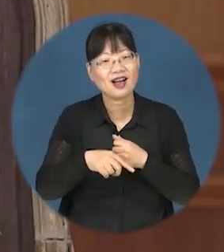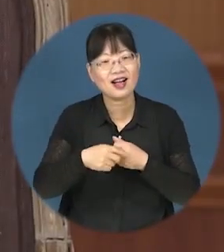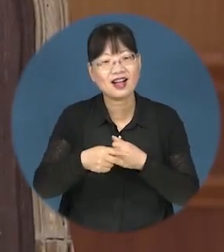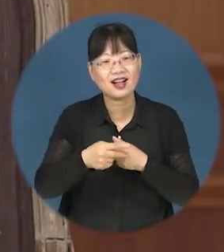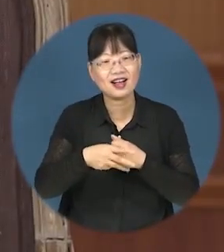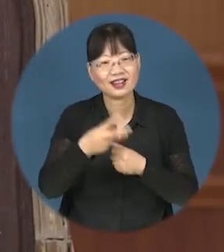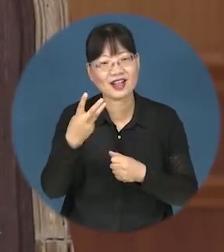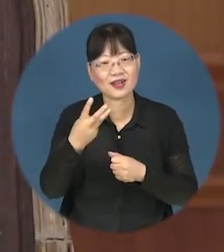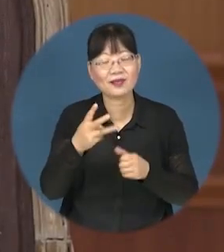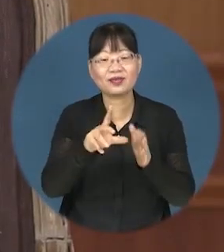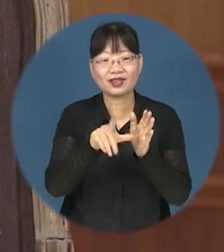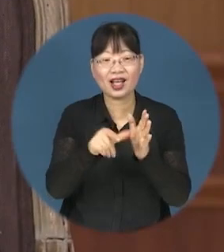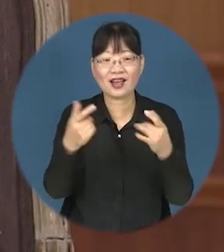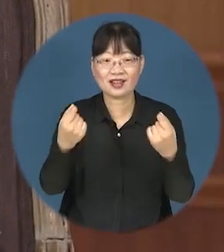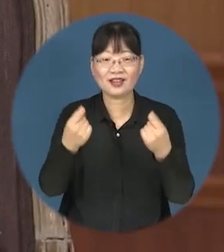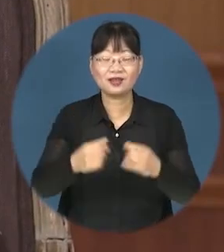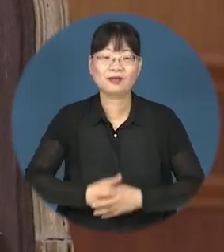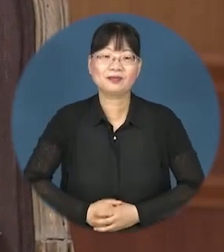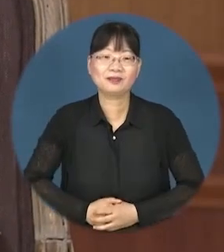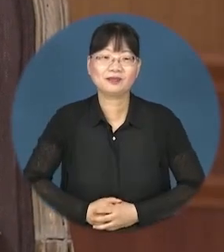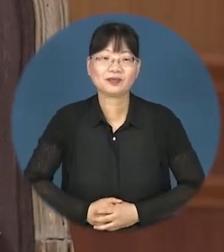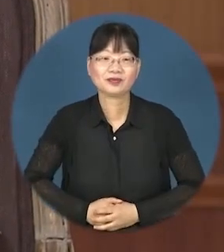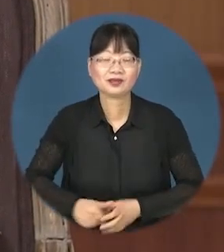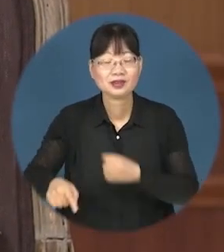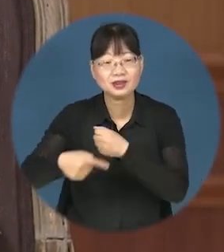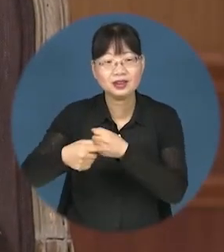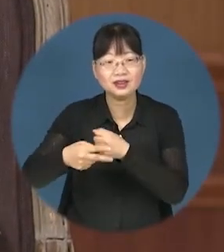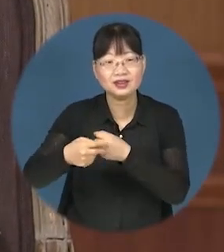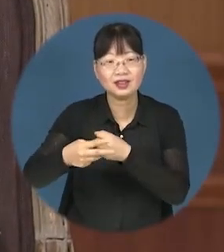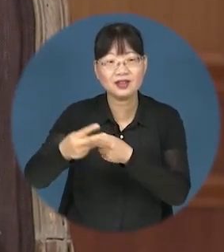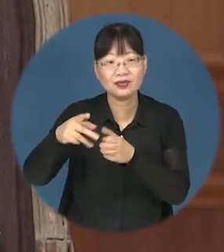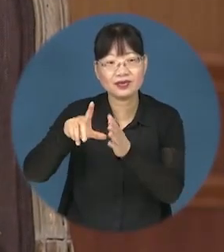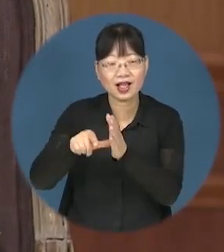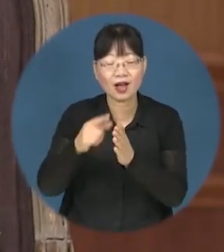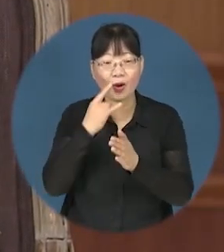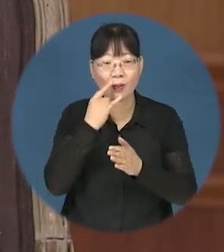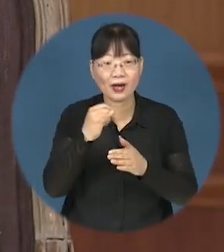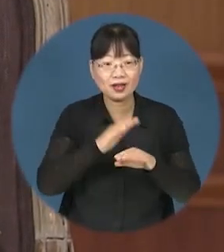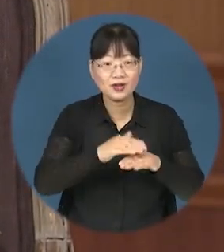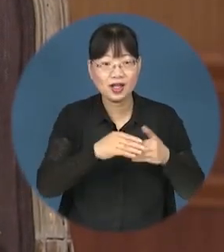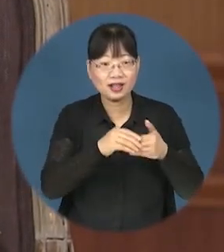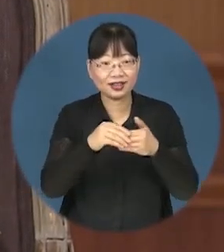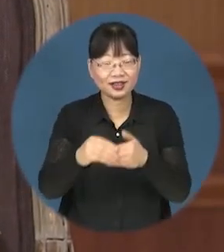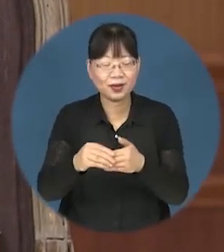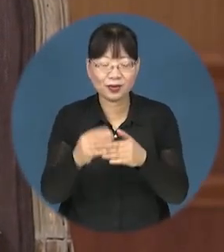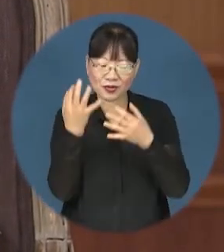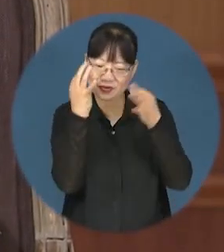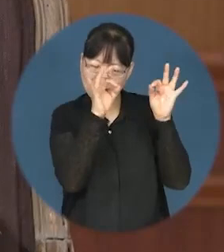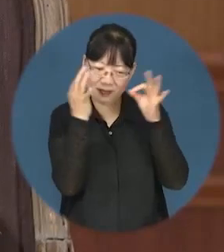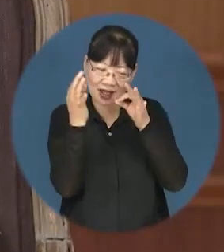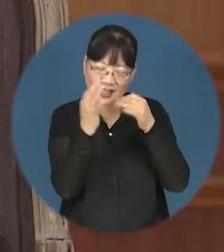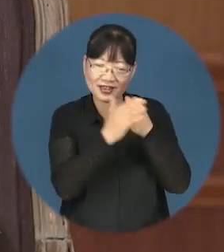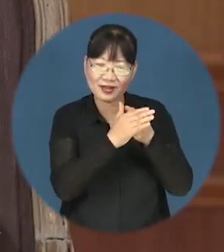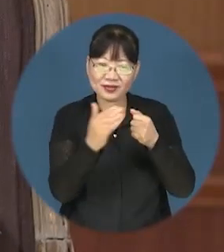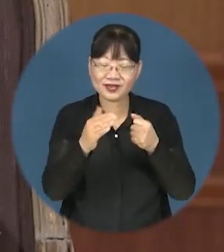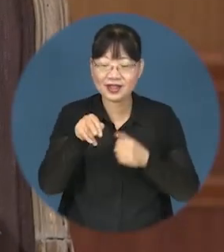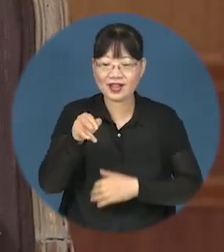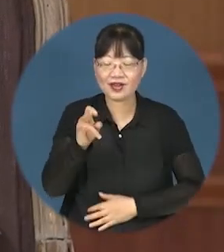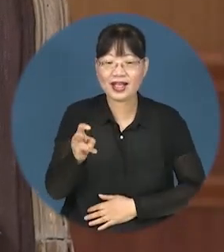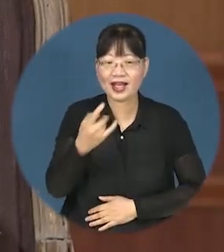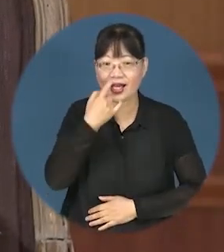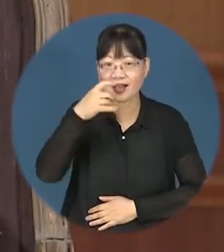어느정도 같아요 어떻게 저학년 때 엄마 손에 이끌려서 약간 3만 하니까 그래서 야권에